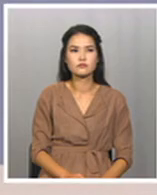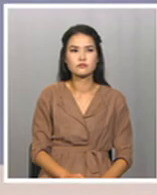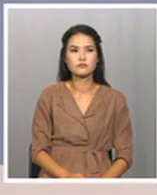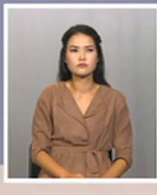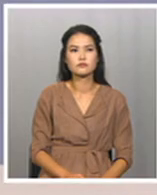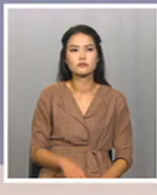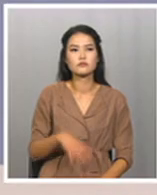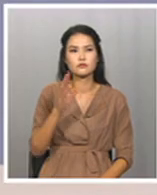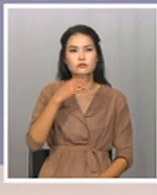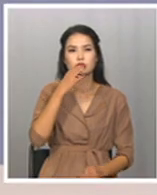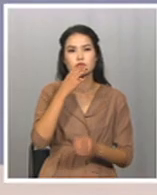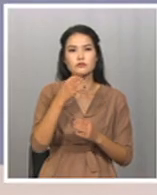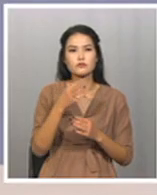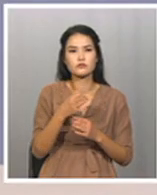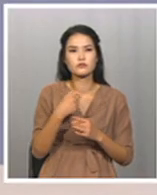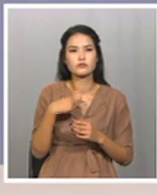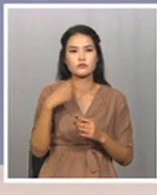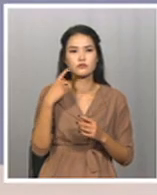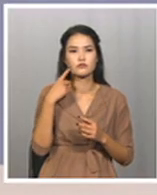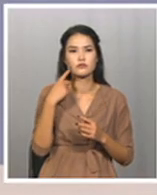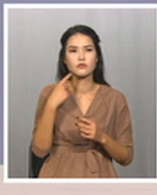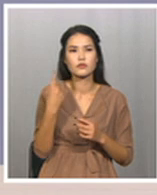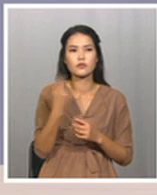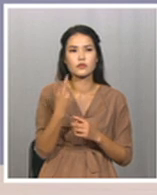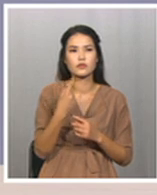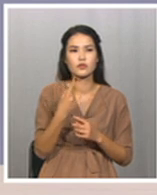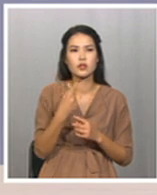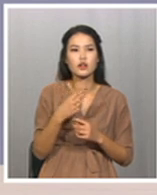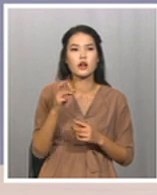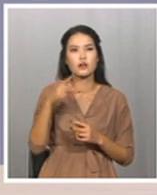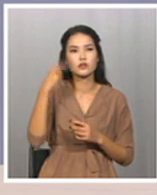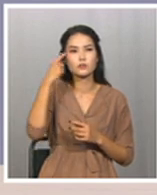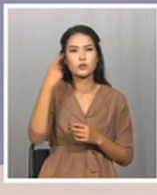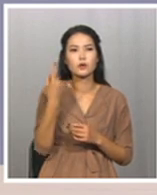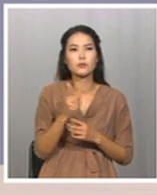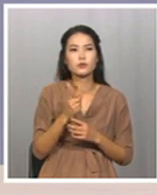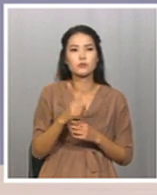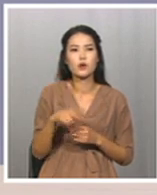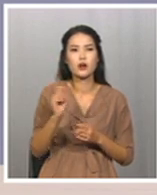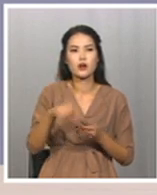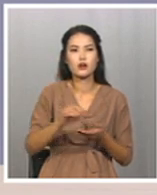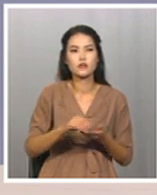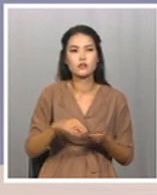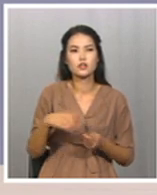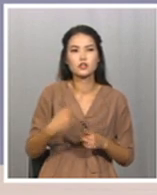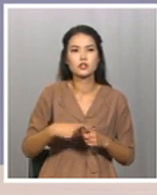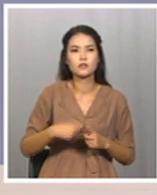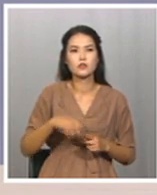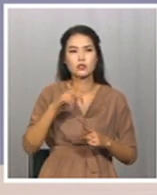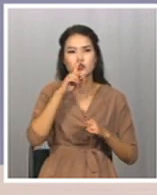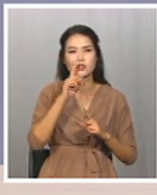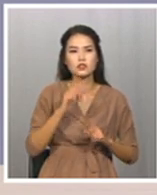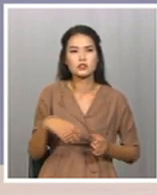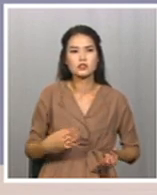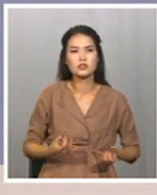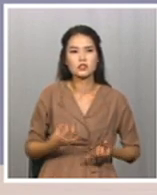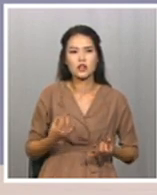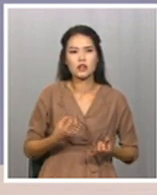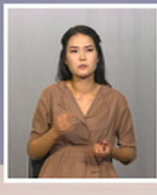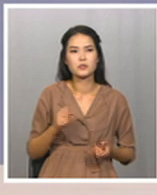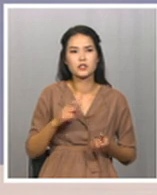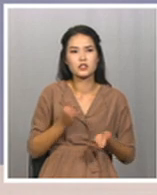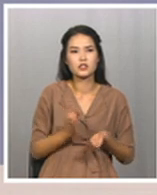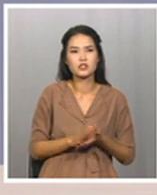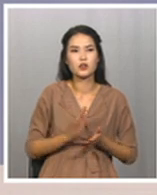Ваши ответы могут быть такими. Первый вопрос. Как вы думаете, почему автор называет роман таким странным и незнакомым